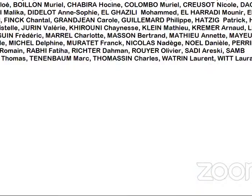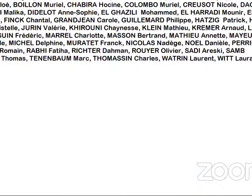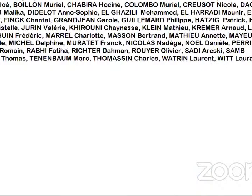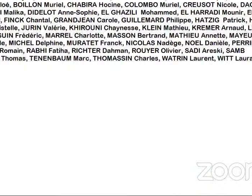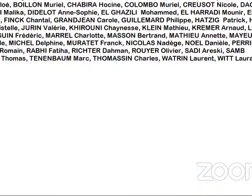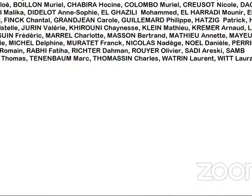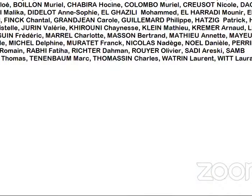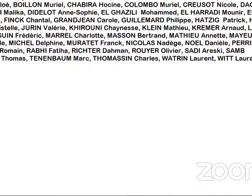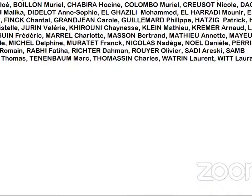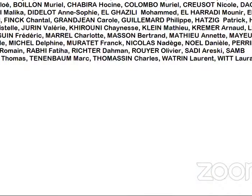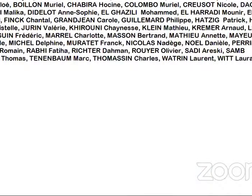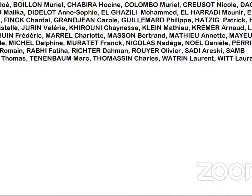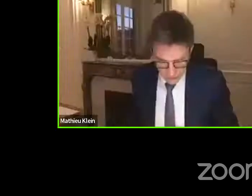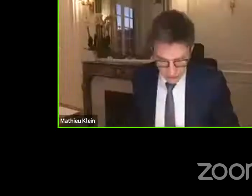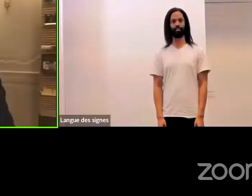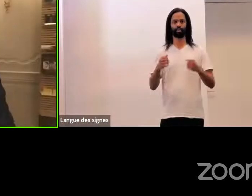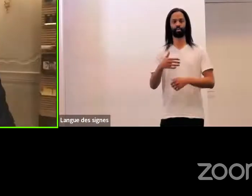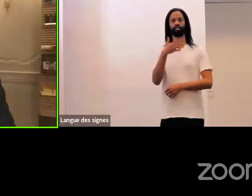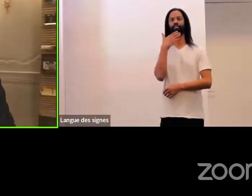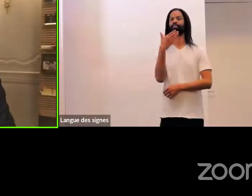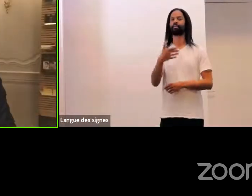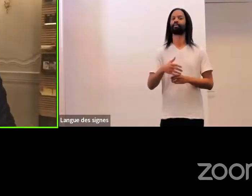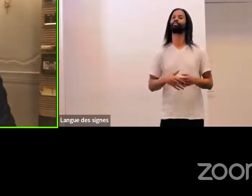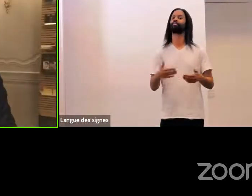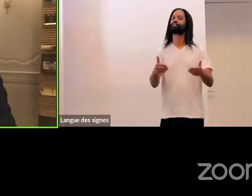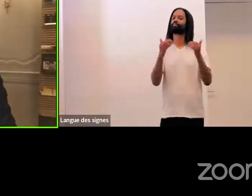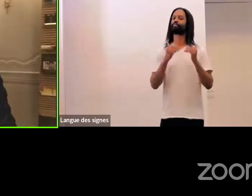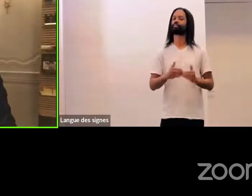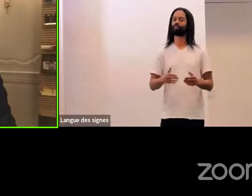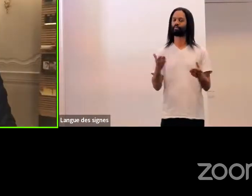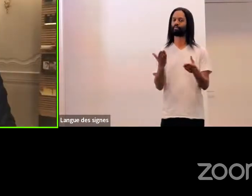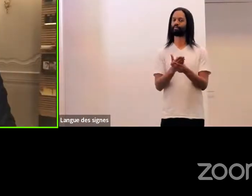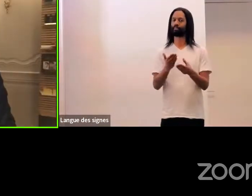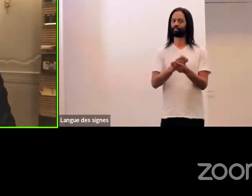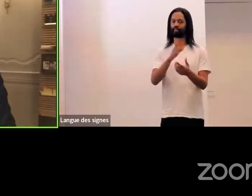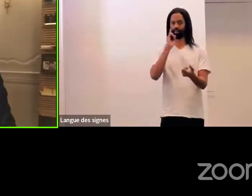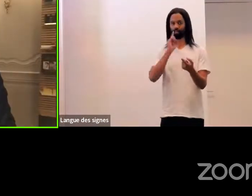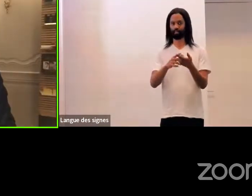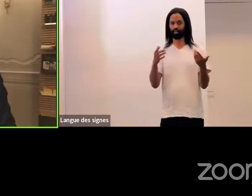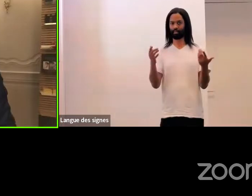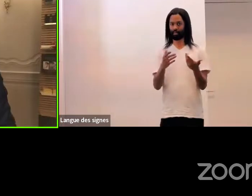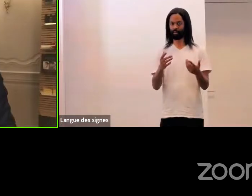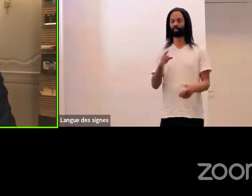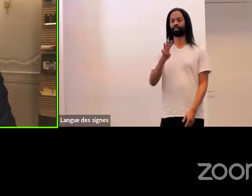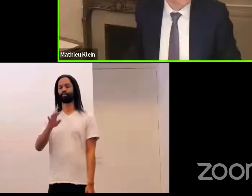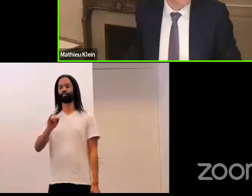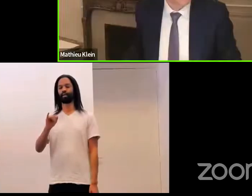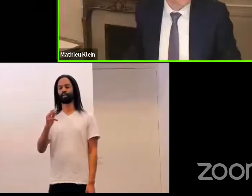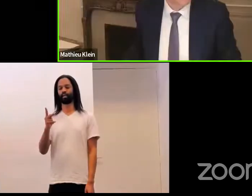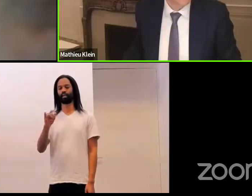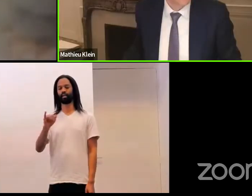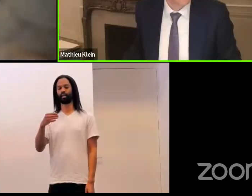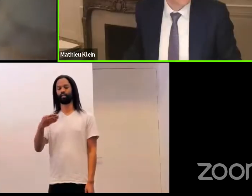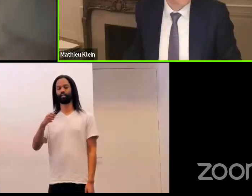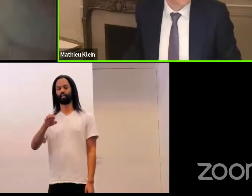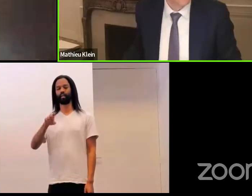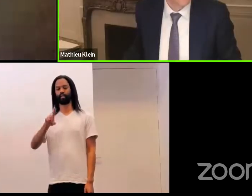Unanimité, merci. Nous poursuivons avec une délibération relative à un partenariat avec Wikimedia France. Bertrand Masson.